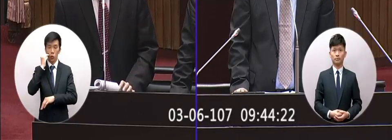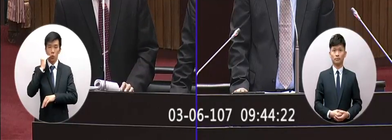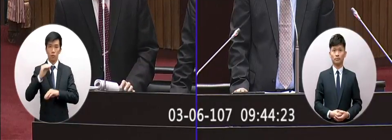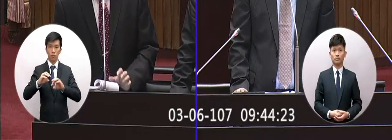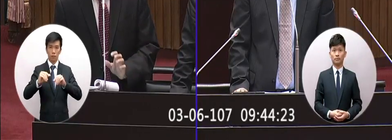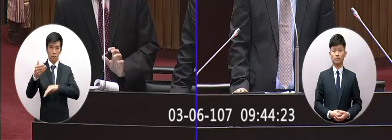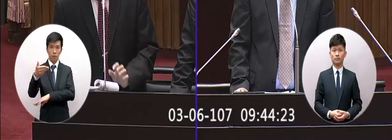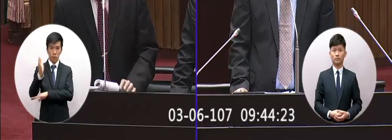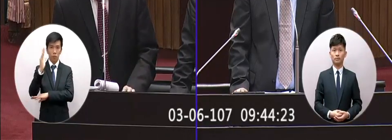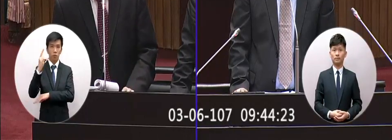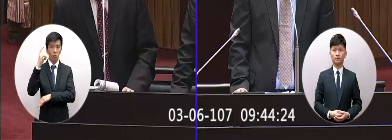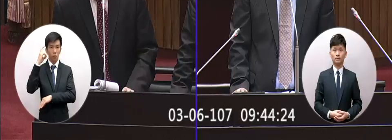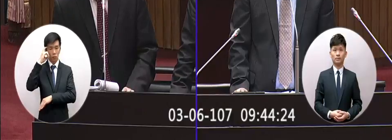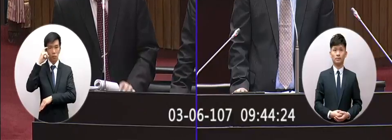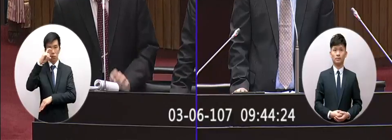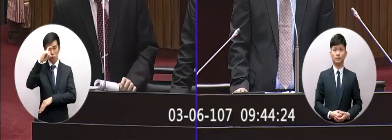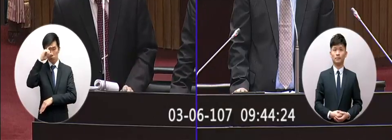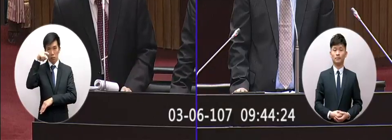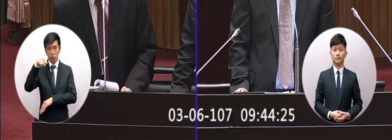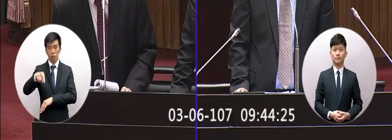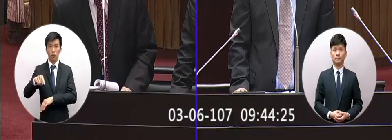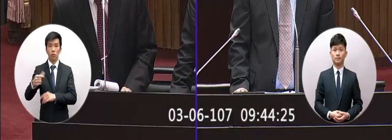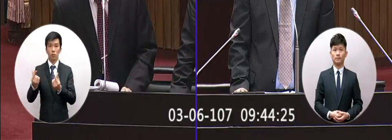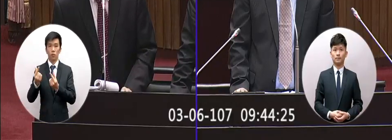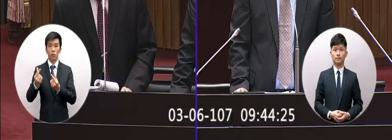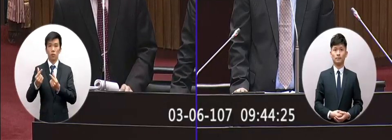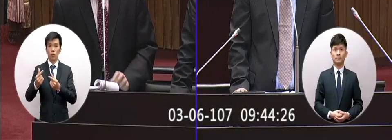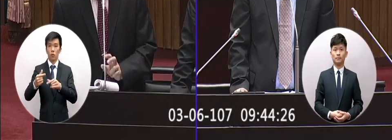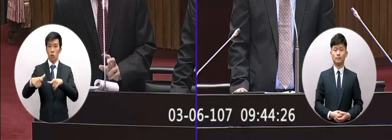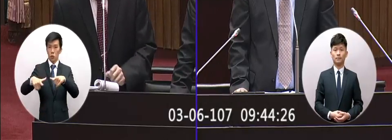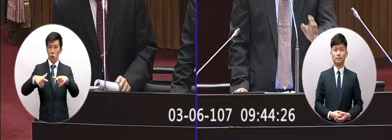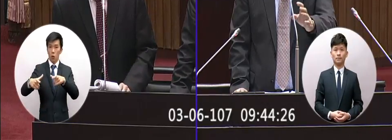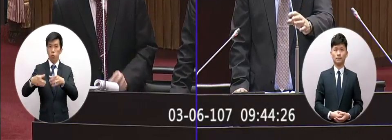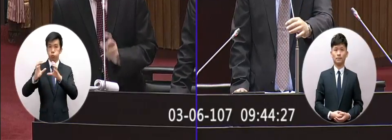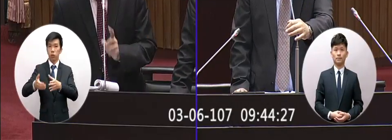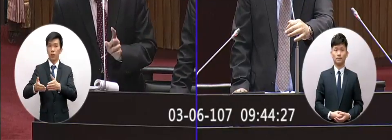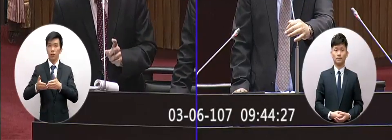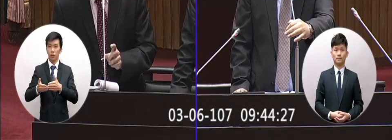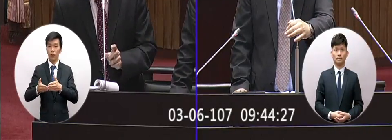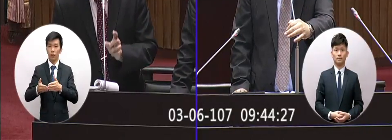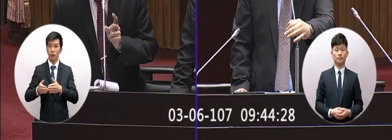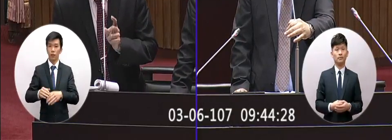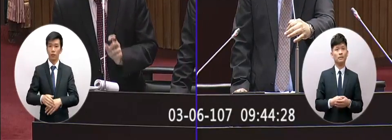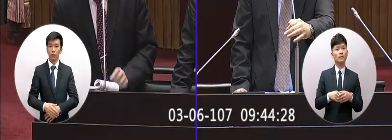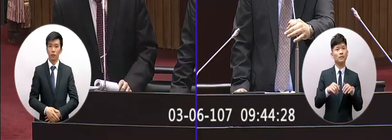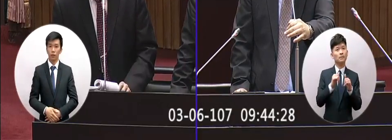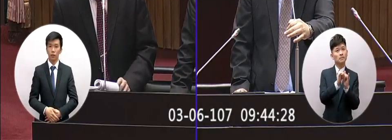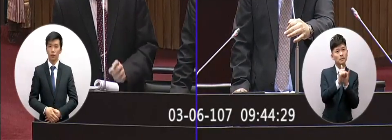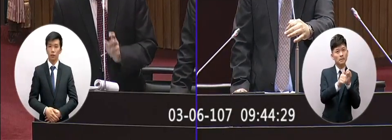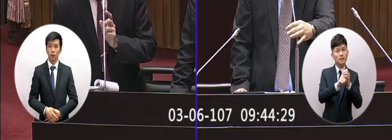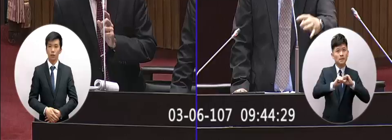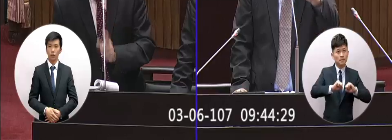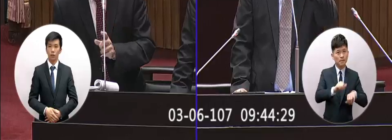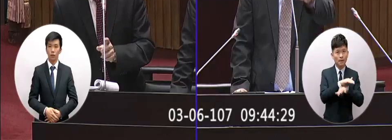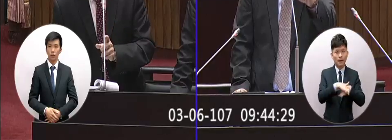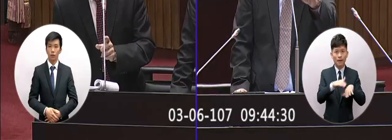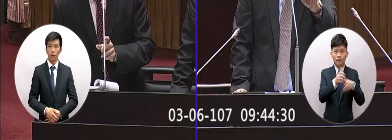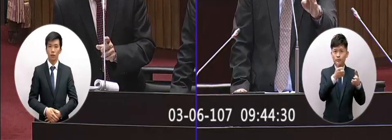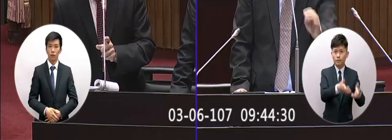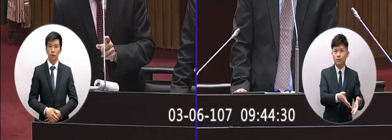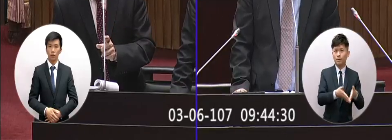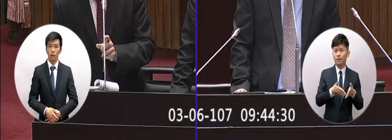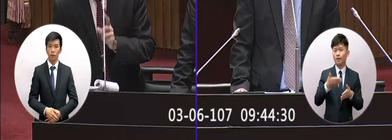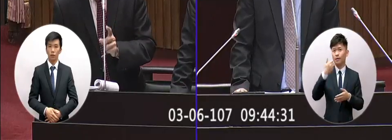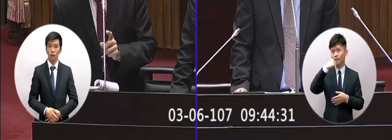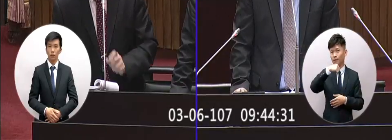他要来盖这个所谓的产业园区，哦，那包括刚委， 人民生命的安全财产更重要，比台糖的